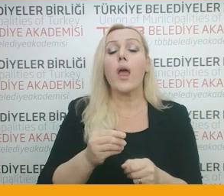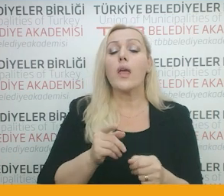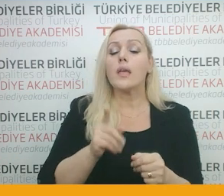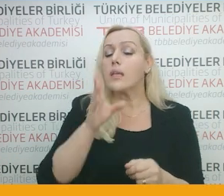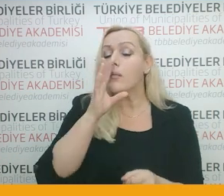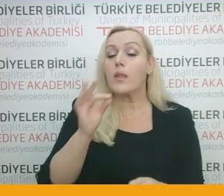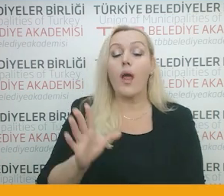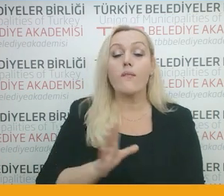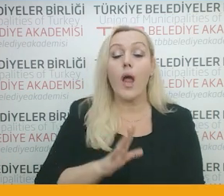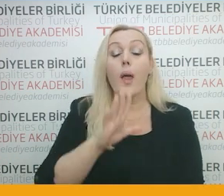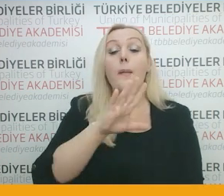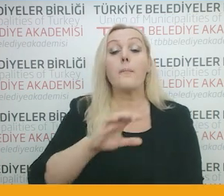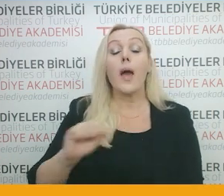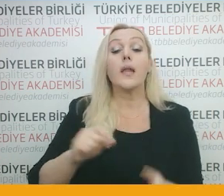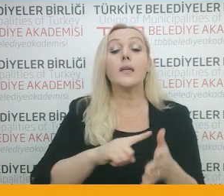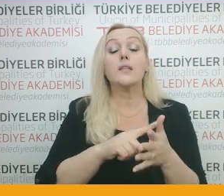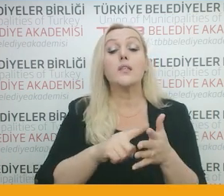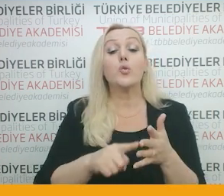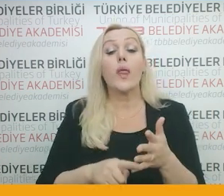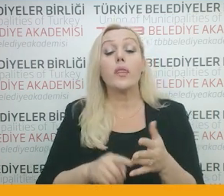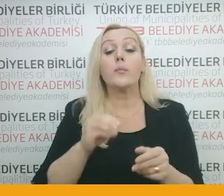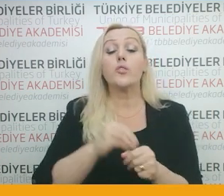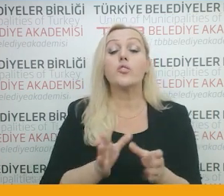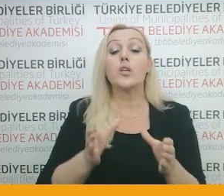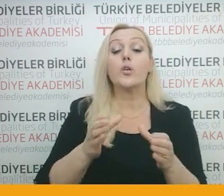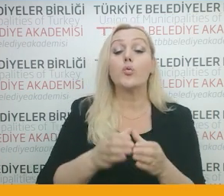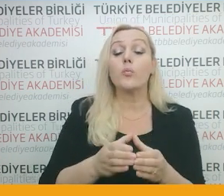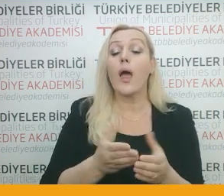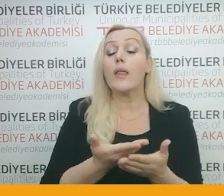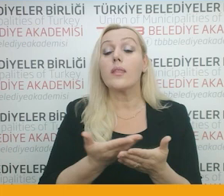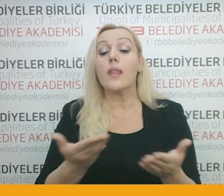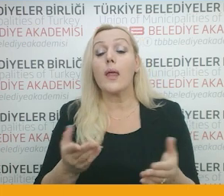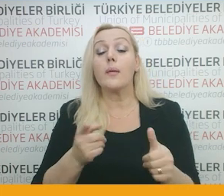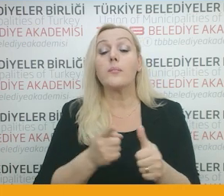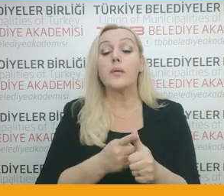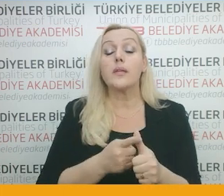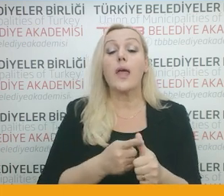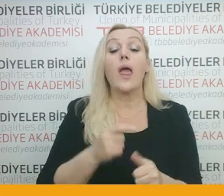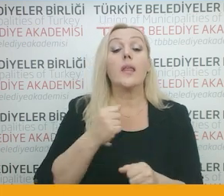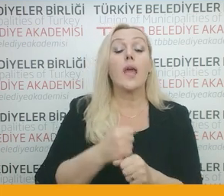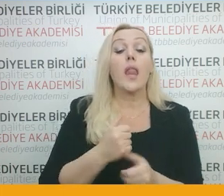var? Öncelikle merkezi yönetim kapsamındaki kamu idareleri var. Bunlar nelerdir? Birincisi genel